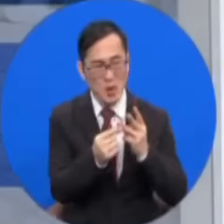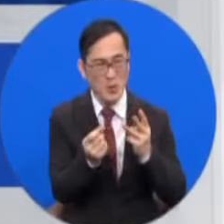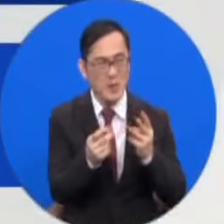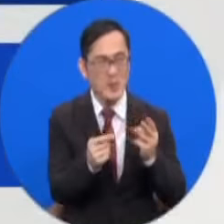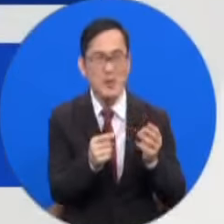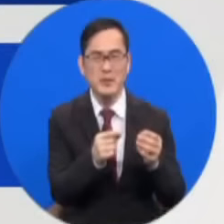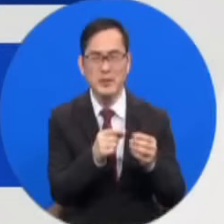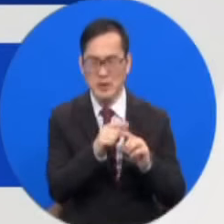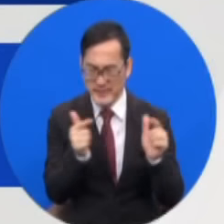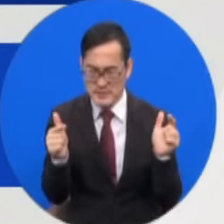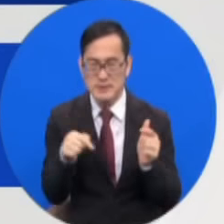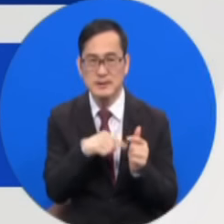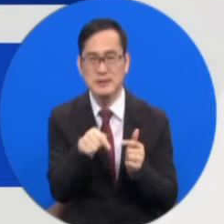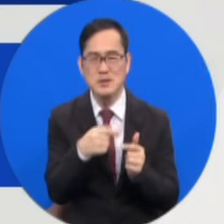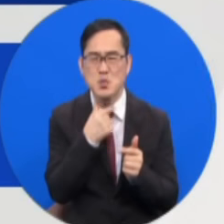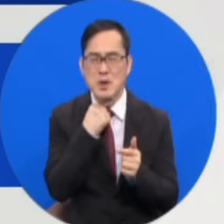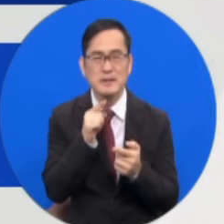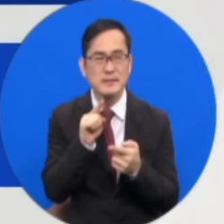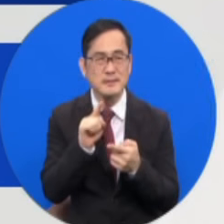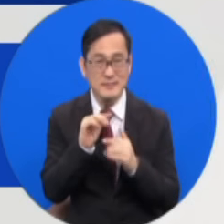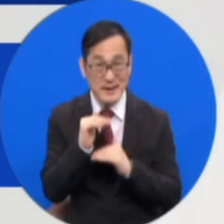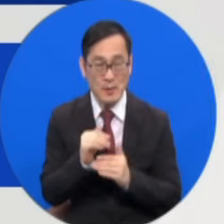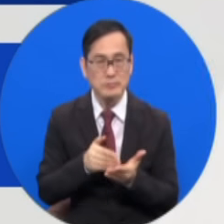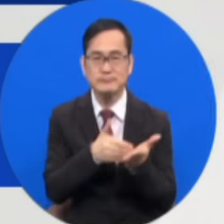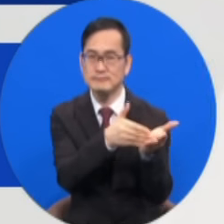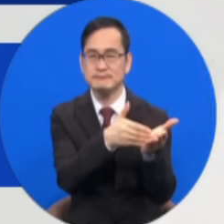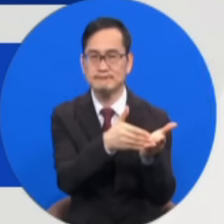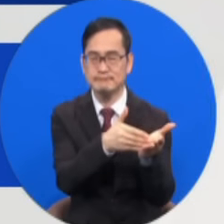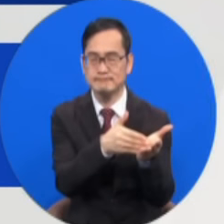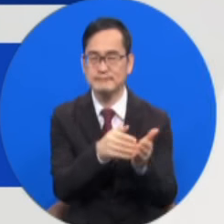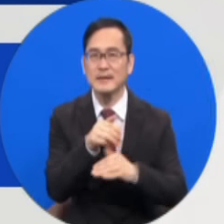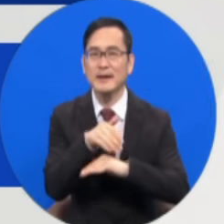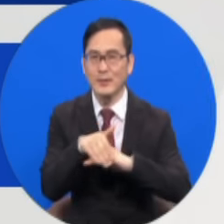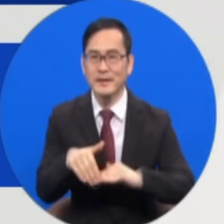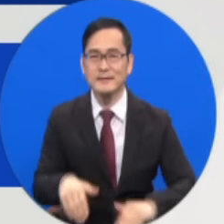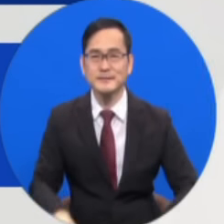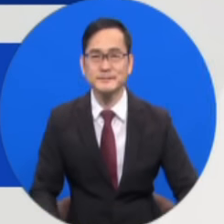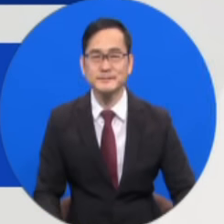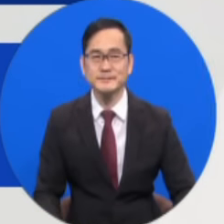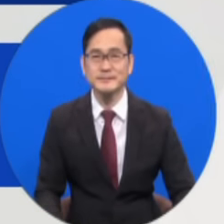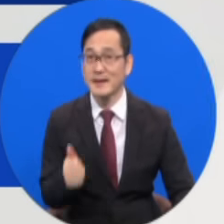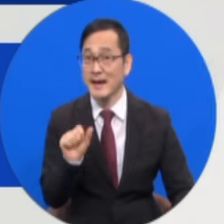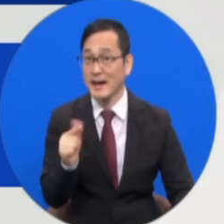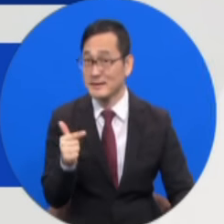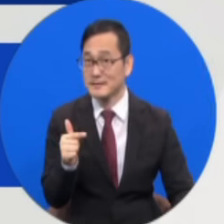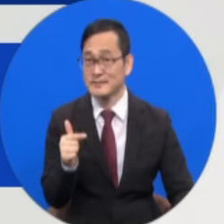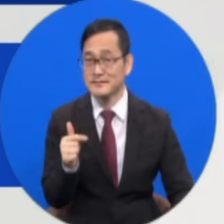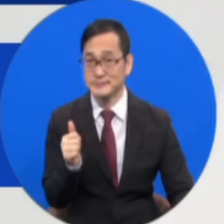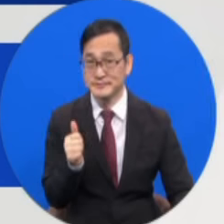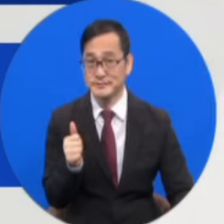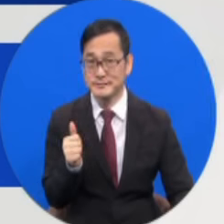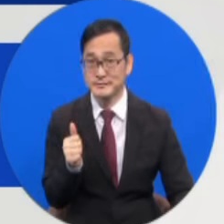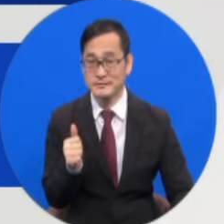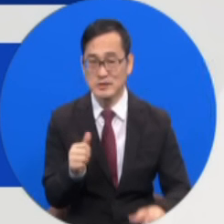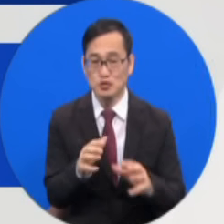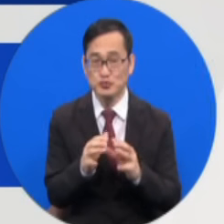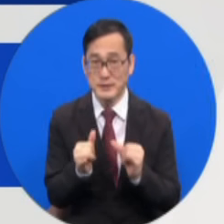이미 언론에 다 공개가 돼 있는 상황이고요 어 한동훈 대표는 지금 어 지금의 어떤 국민들의